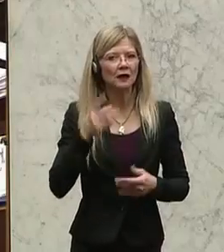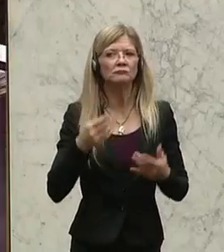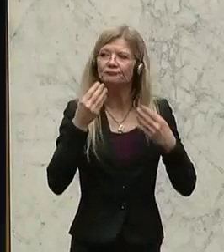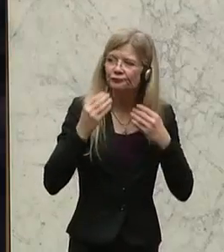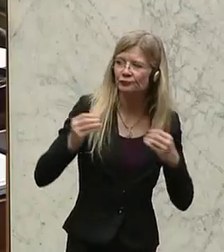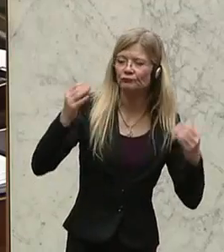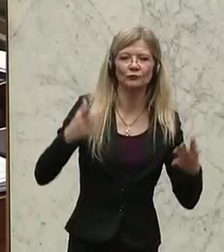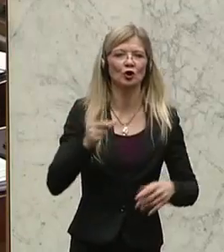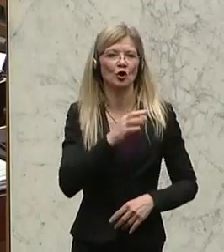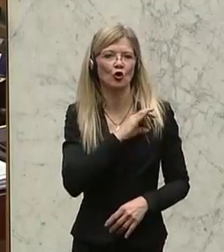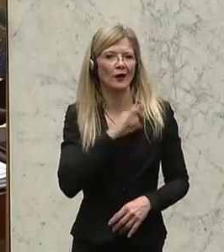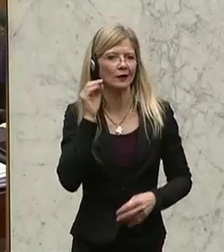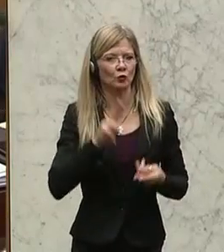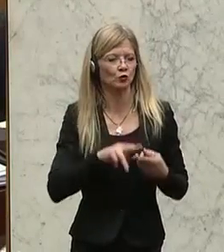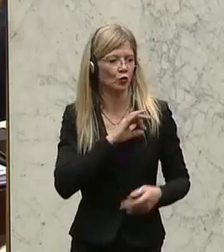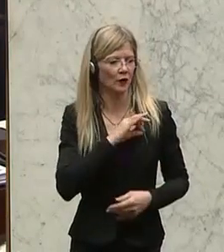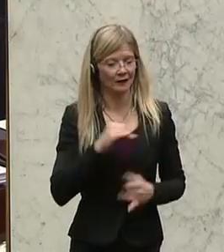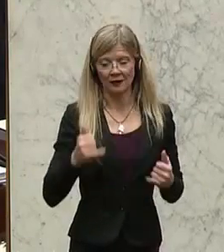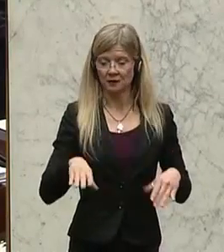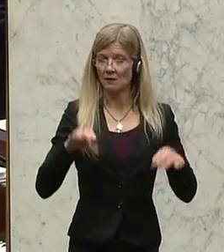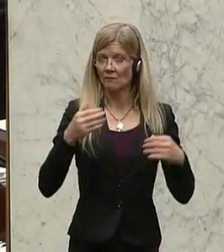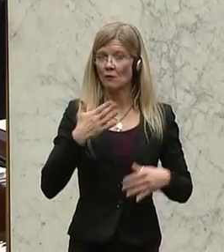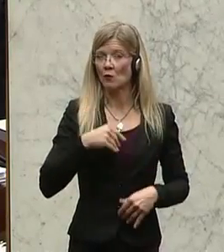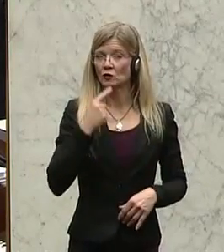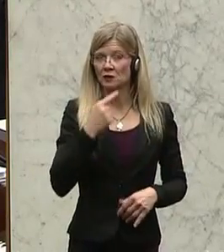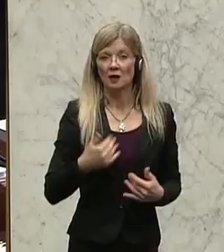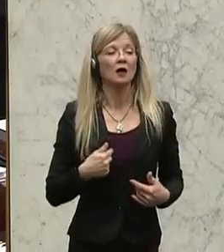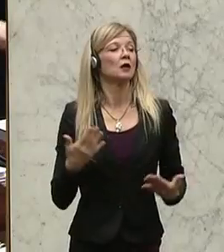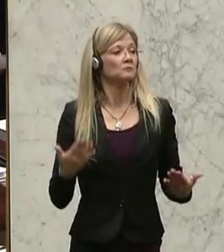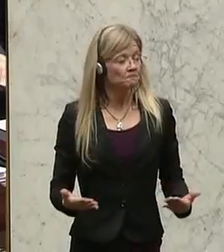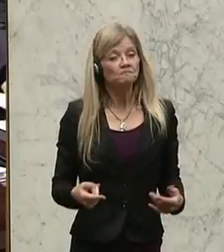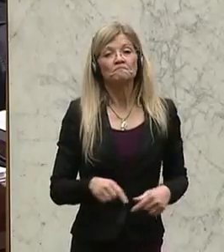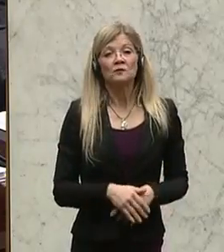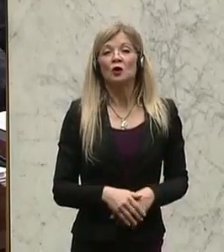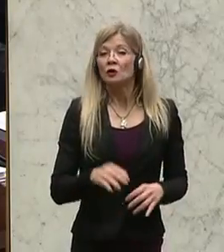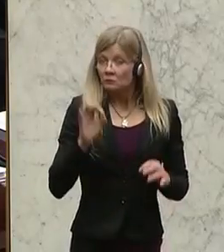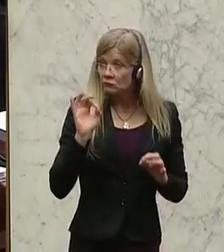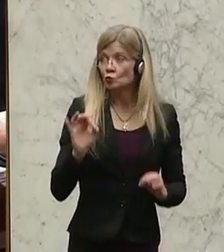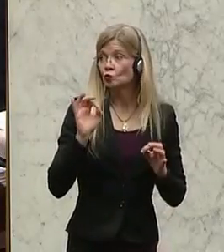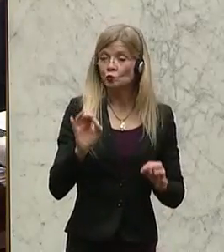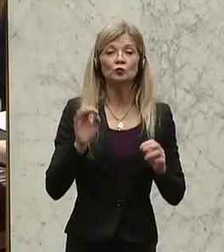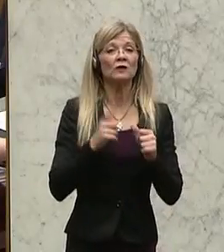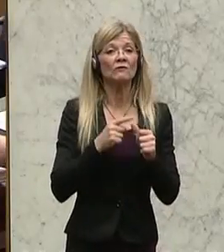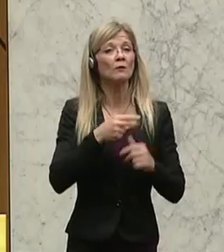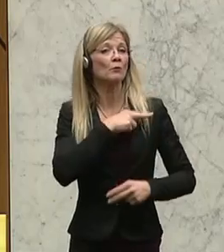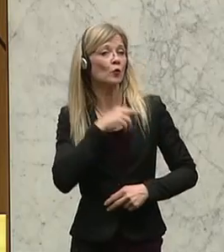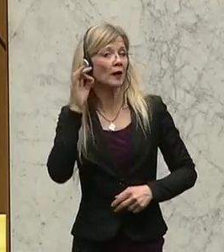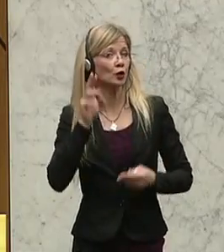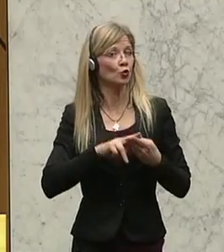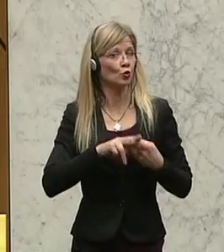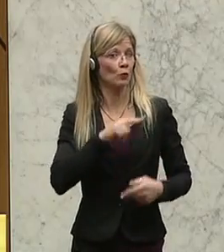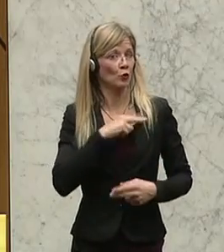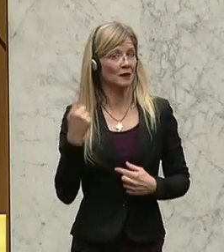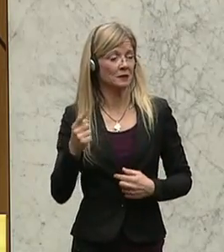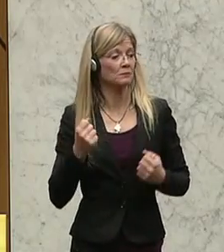Am Wort nun Beatrix Karl von der ÖVP. Was sehr zu begrüßen ist, wenn sich Bürgerinnen und Bürger politisch engagieren und sich